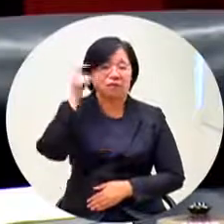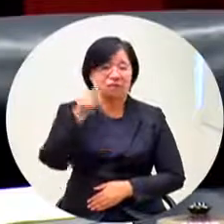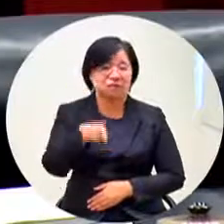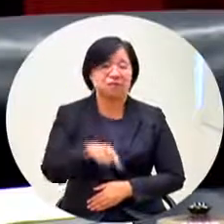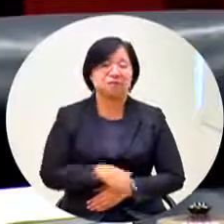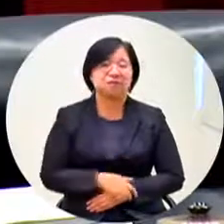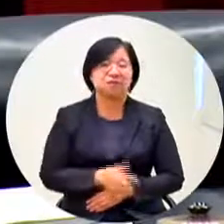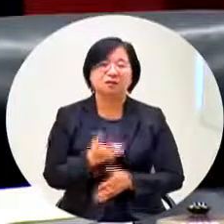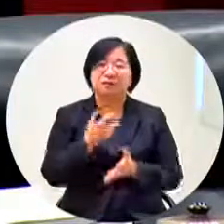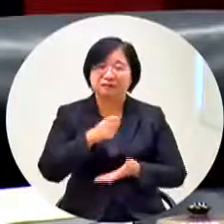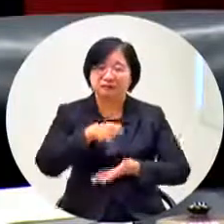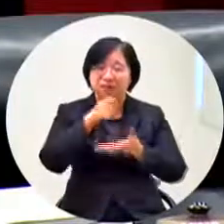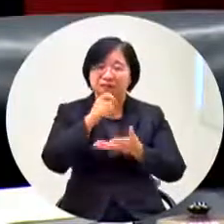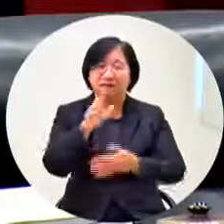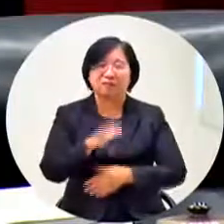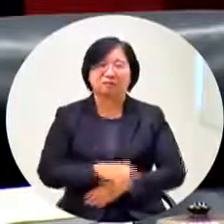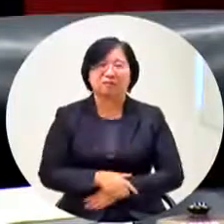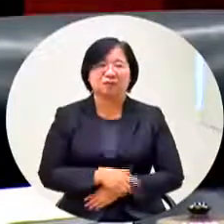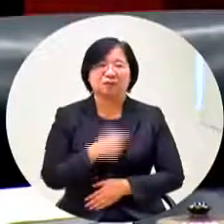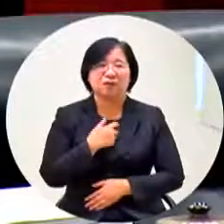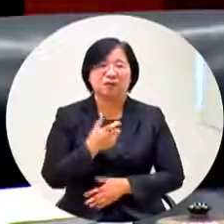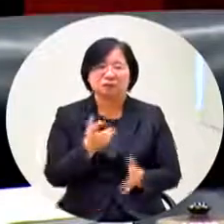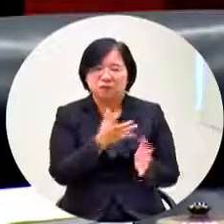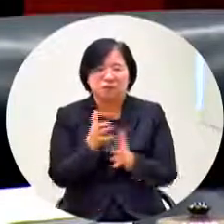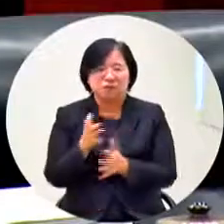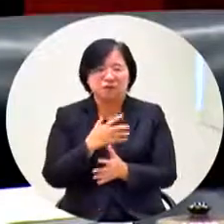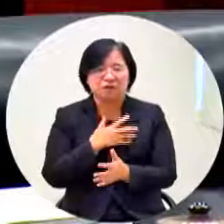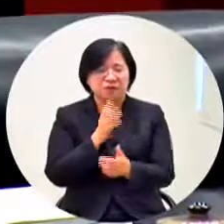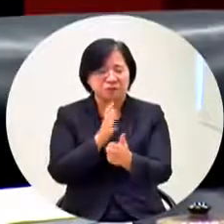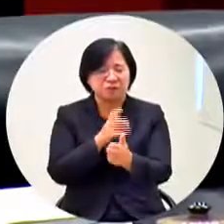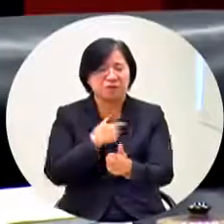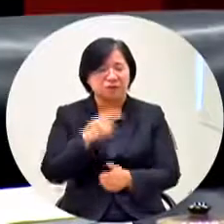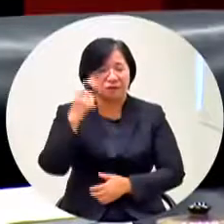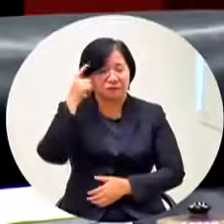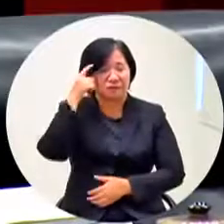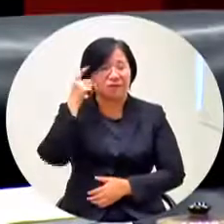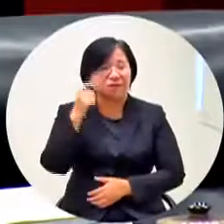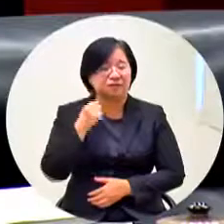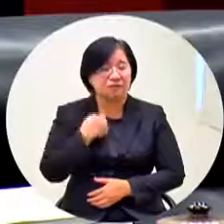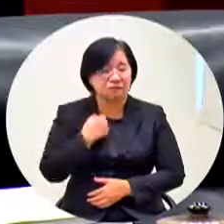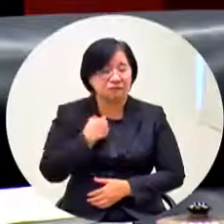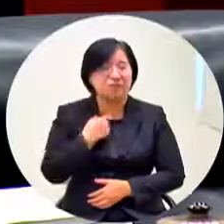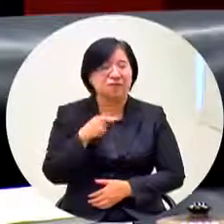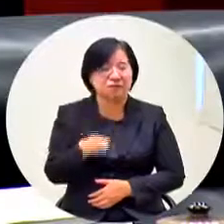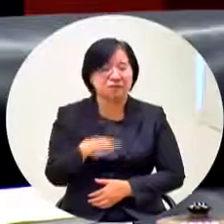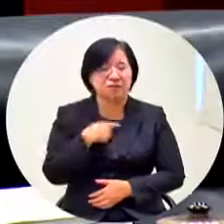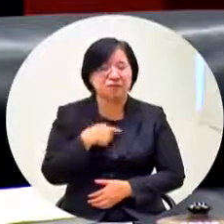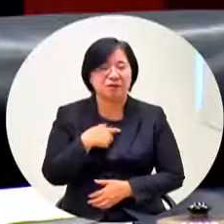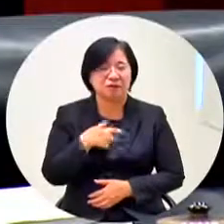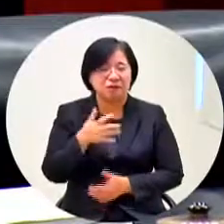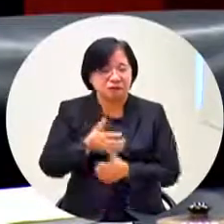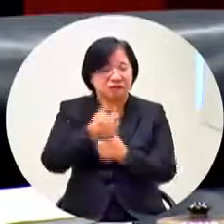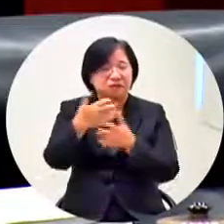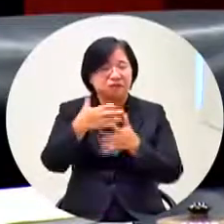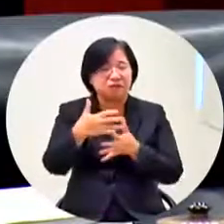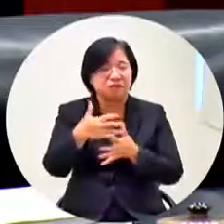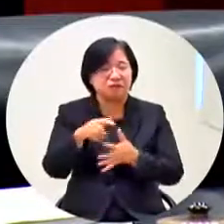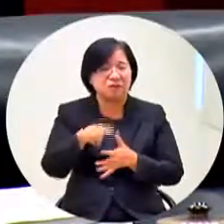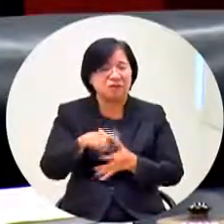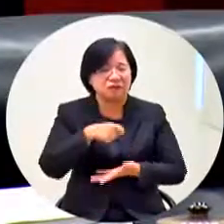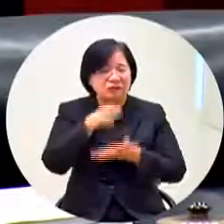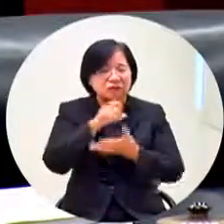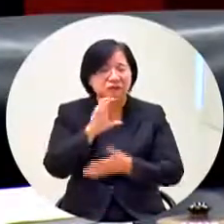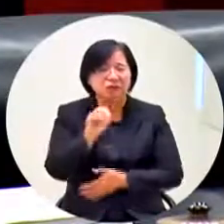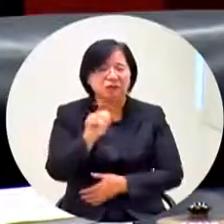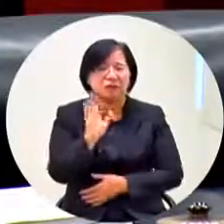刚刚讲了，我今天准备了很多议题，我只是想知道我们站在这边总质询讲这个有没有意义啦、啊、